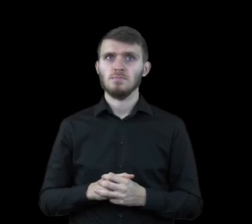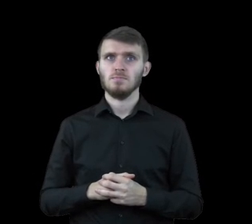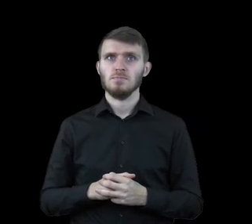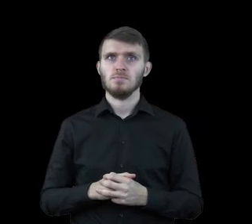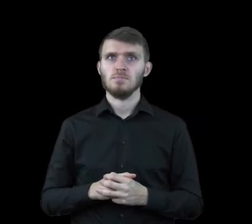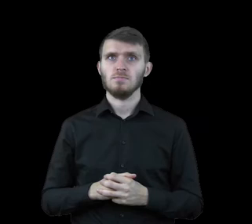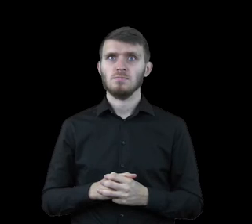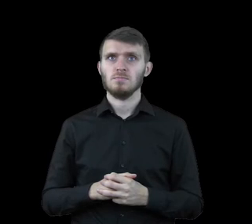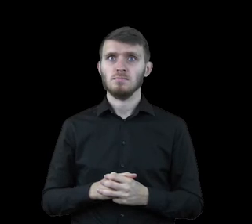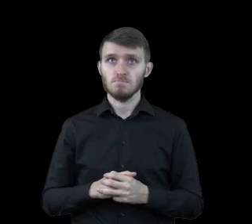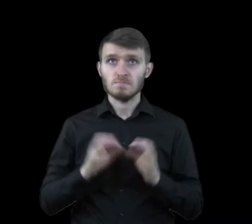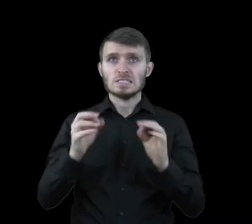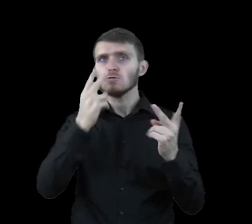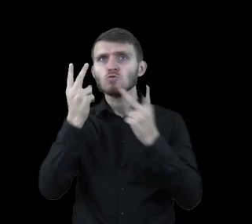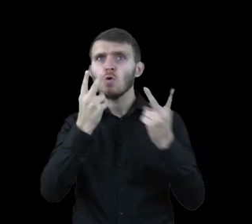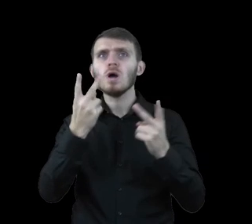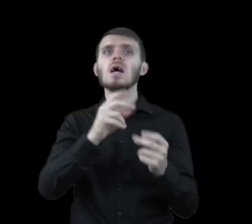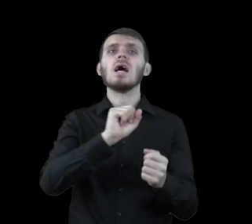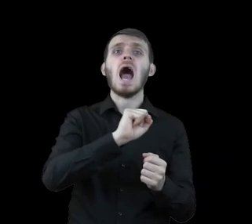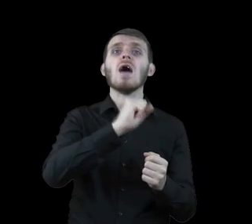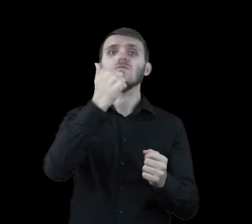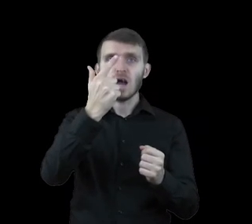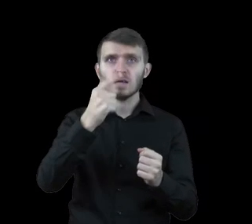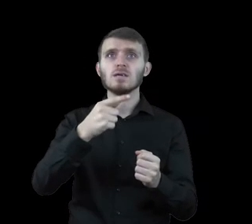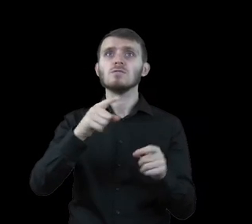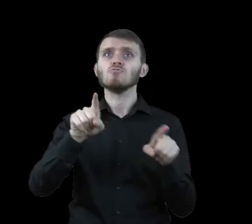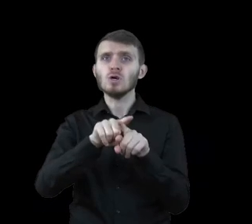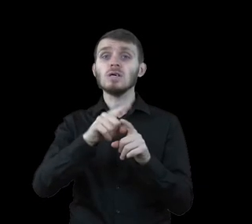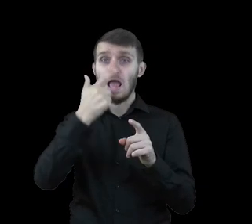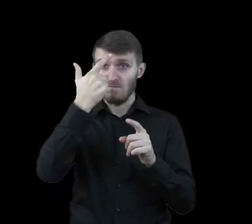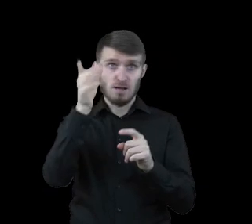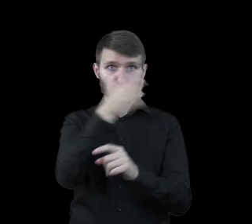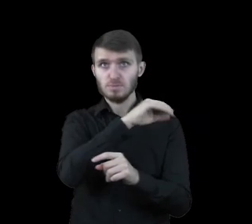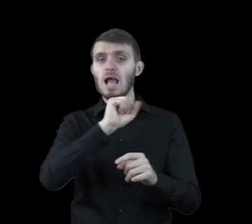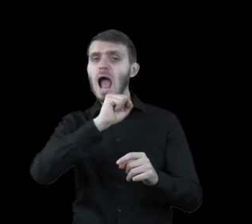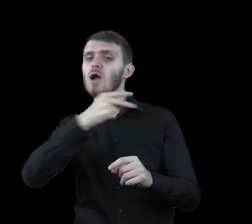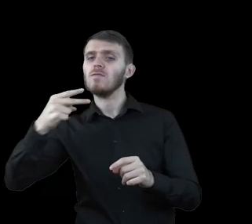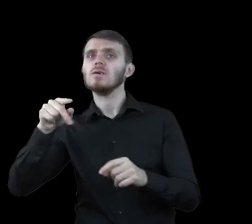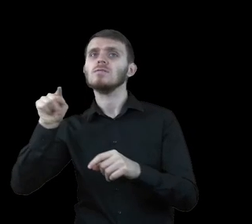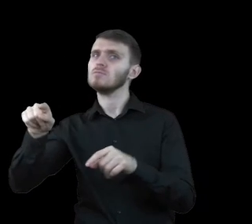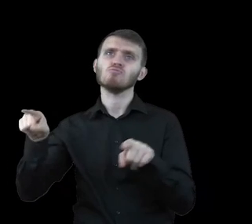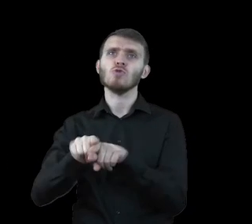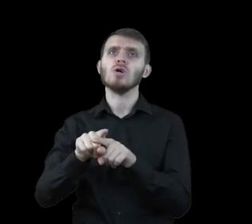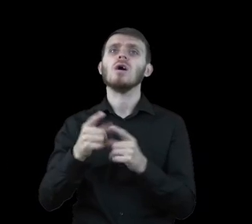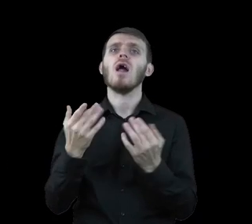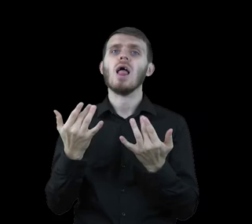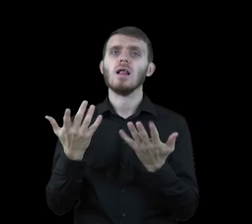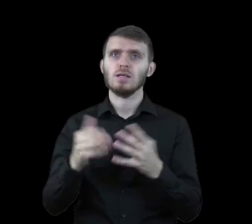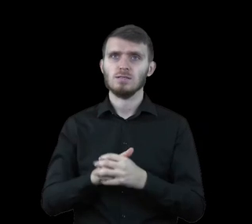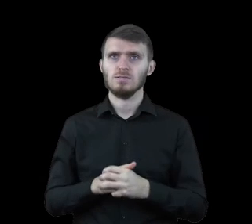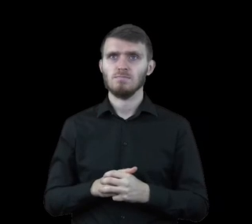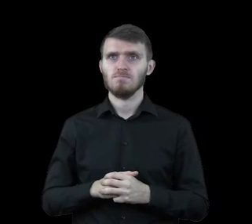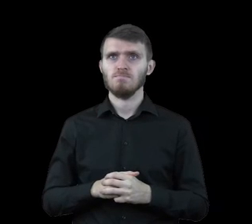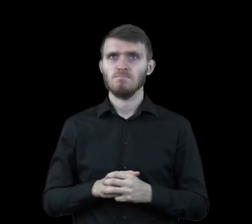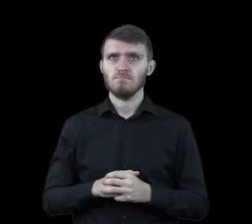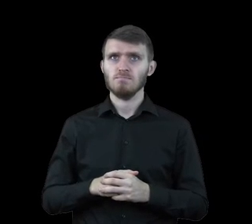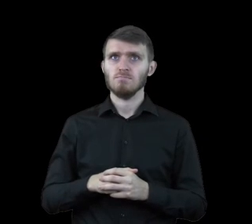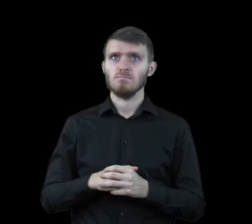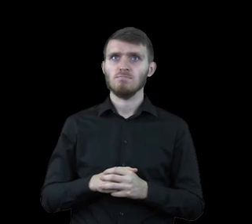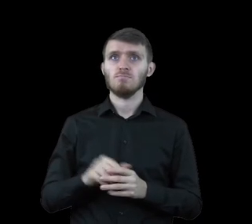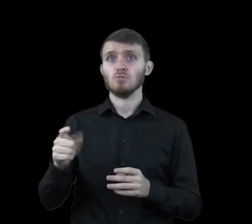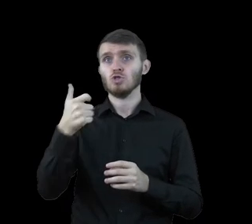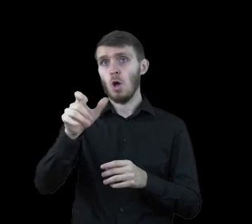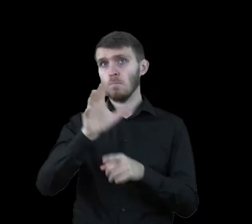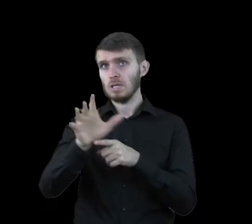szukamy takiej liczby, która podniesiona do kwadratu da nam 115. Może to być pierwiastek ze 115 lub minus pierwiastek ze 115,